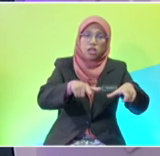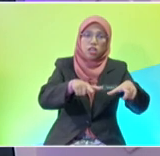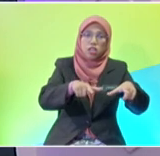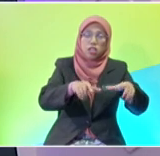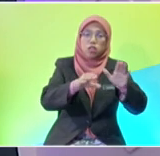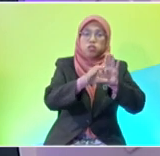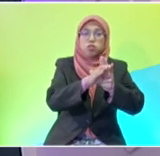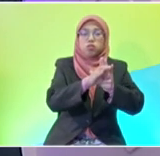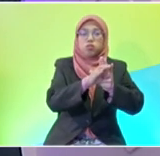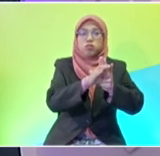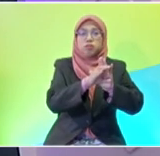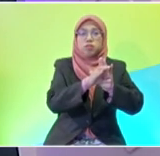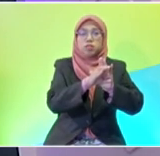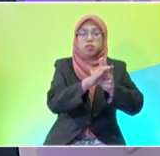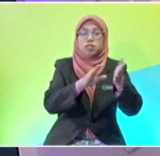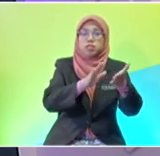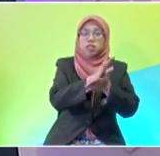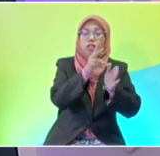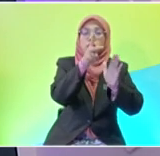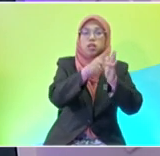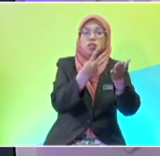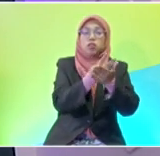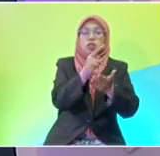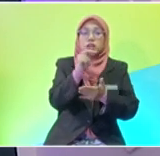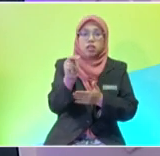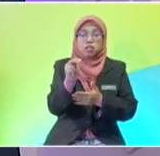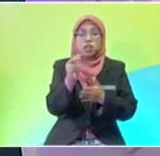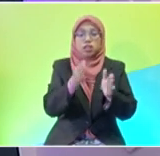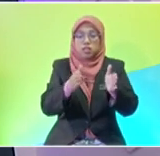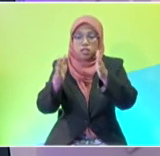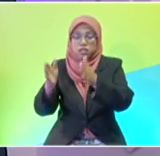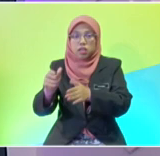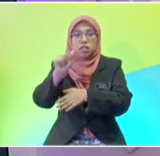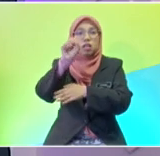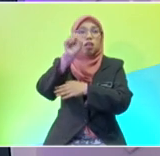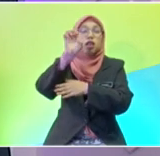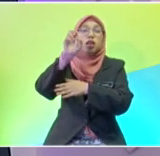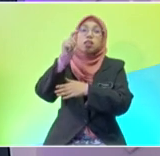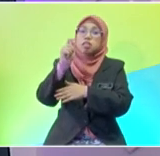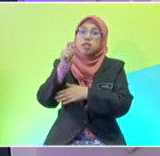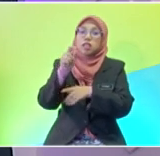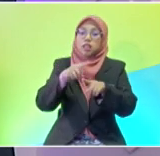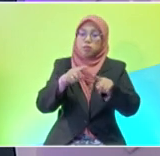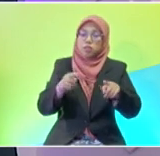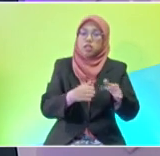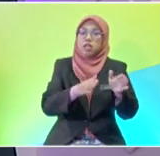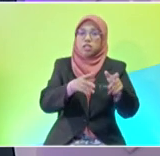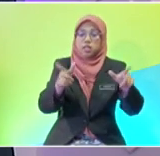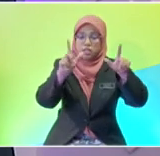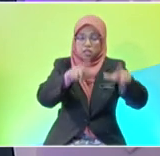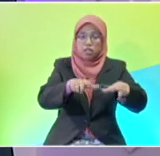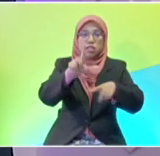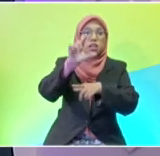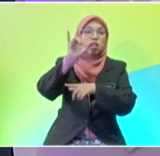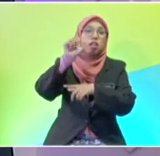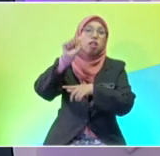kedudukan keuangan sepatunya berada di esai diletakkan di bagian sepatunya duduk di